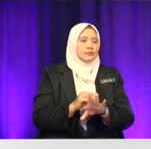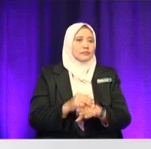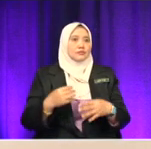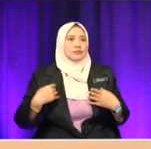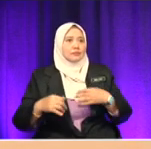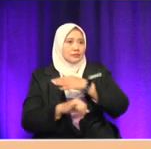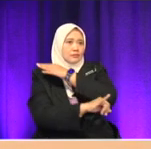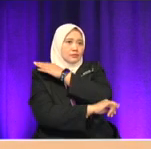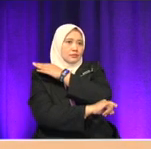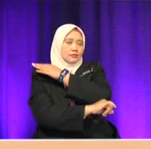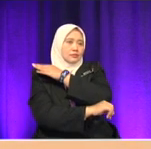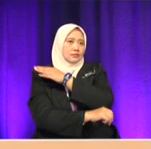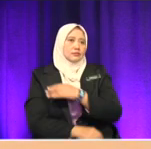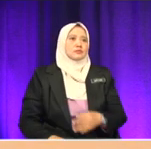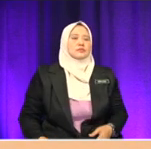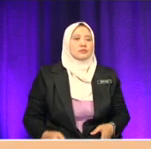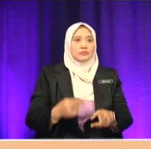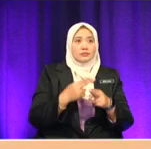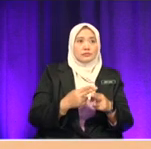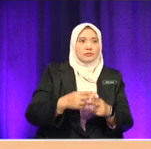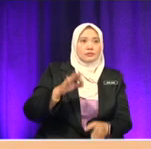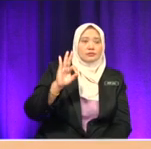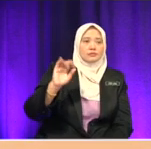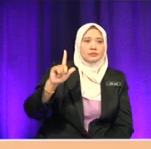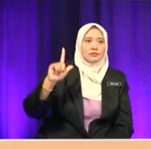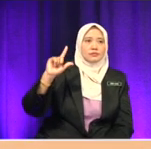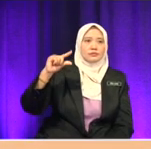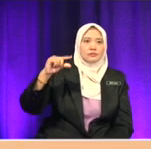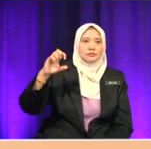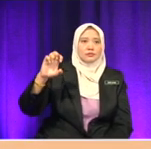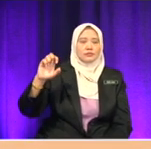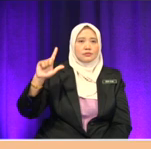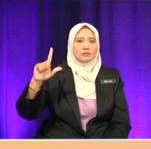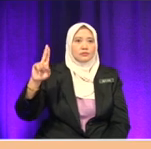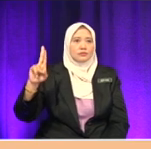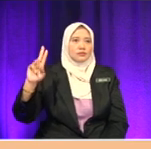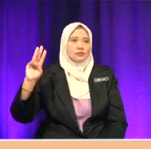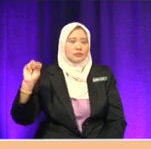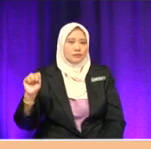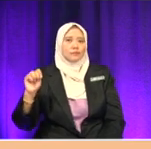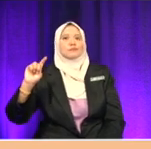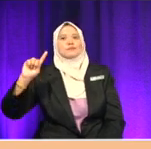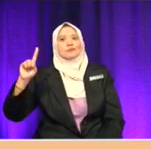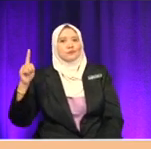ekor yang dinamakan flagellum. Hanya bakteria yang ada flagellum. Bagus. Oh, lama.